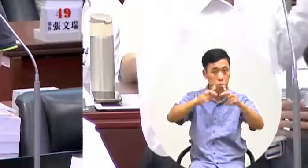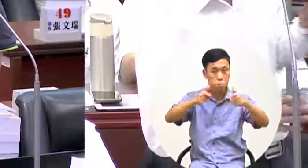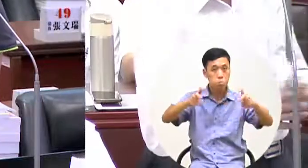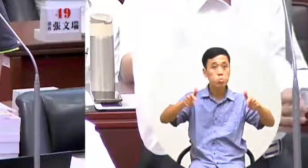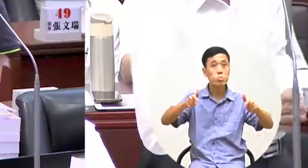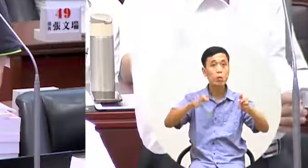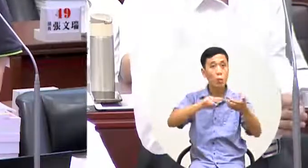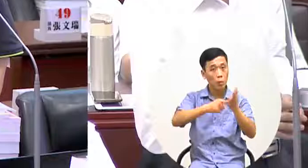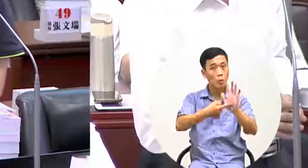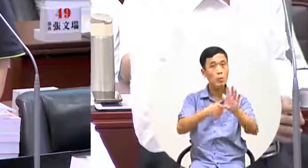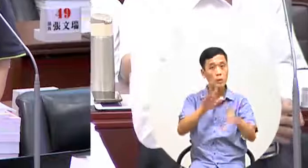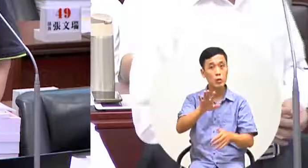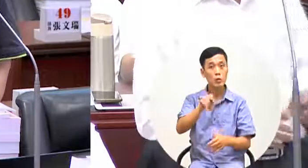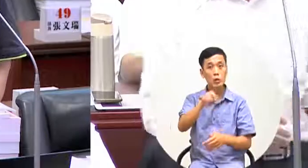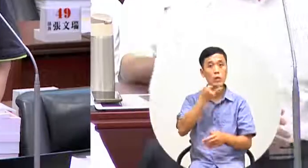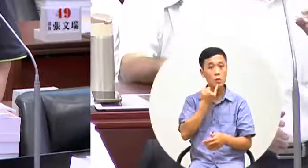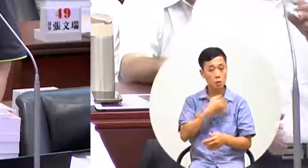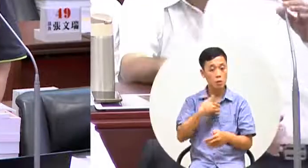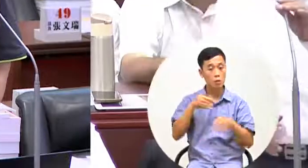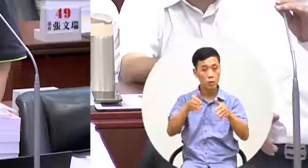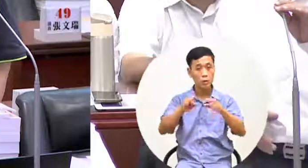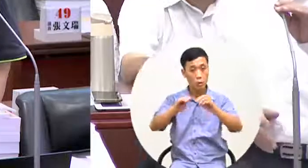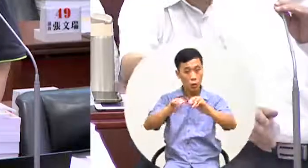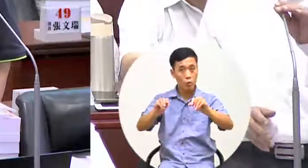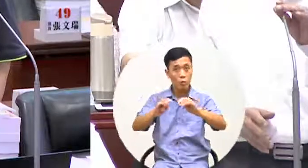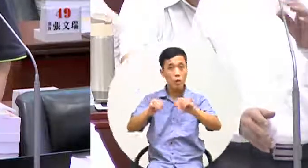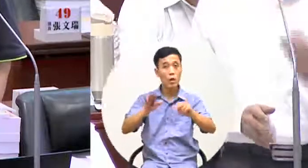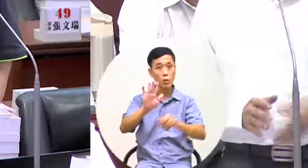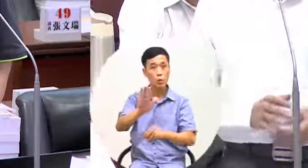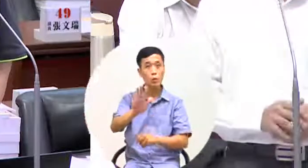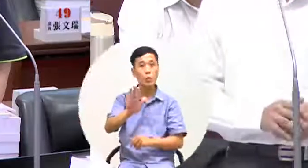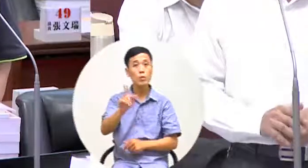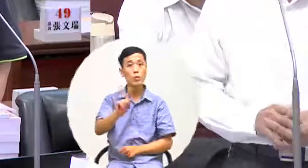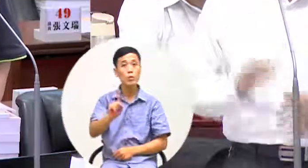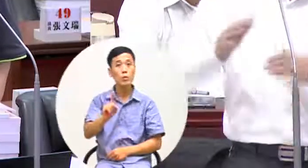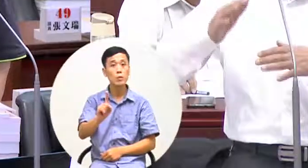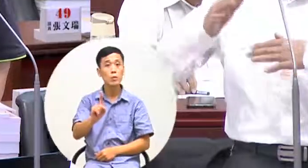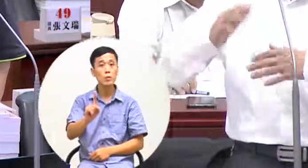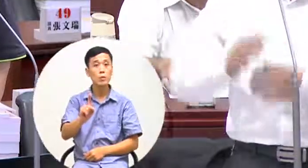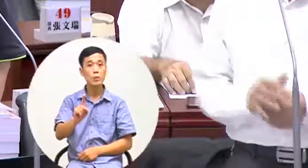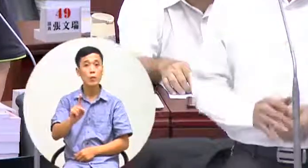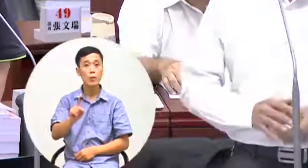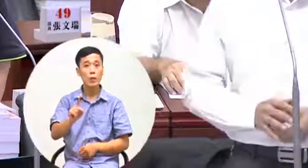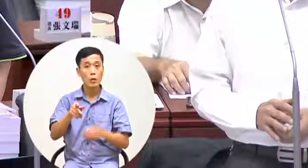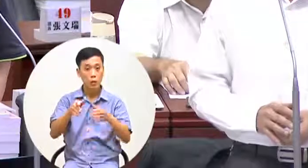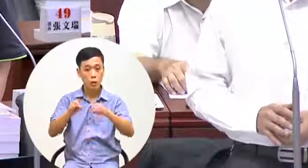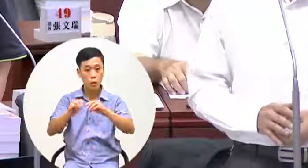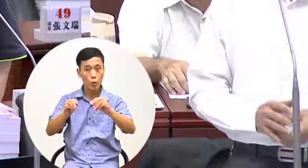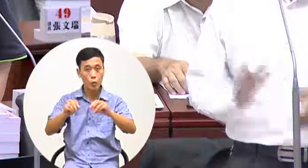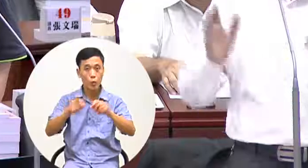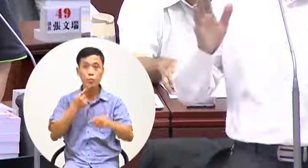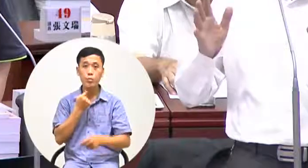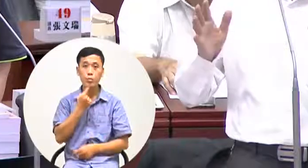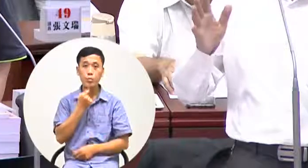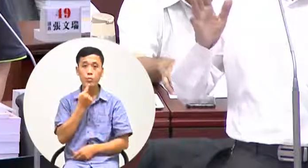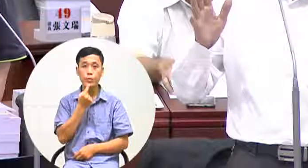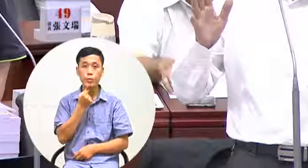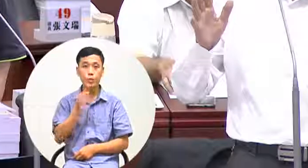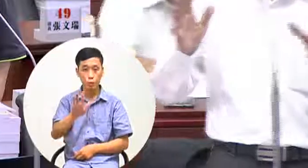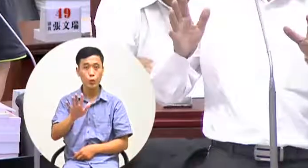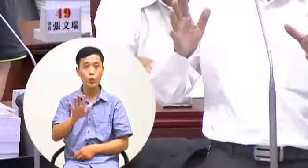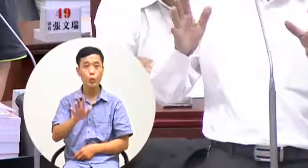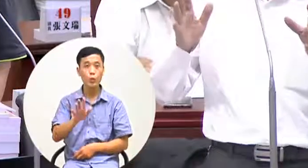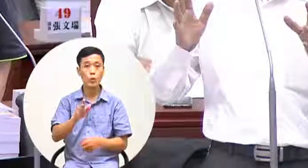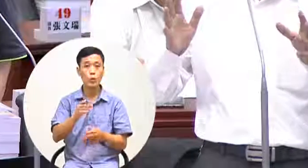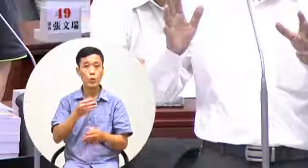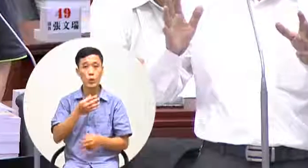壤有一些松动，就是 有下限的那个疑虑啦，啊，至于说它是不是